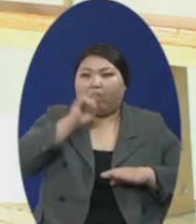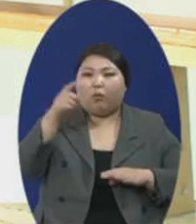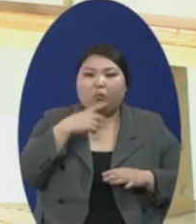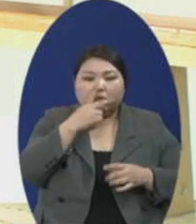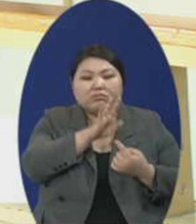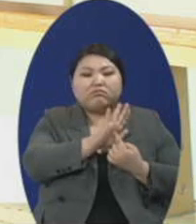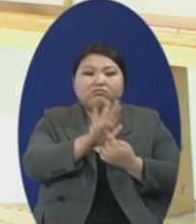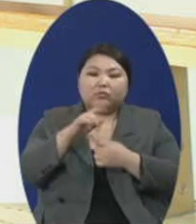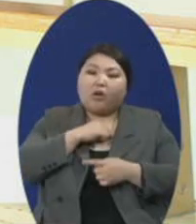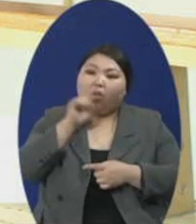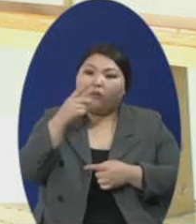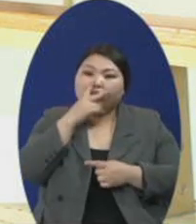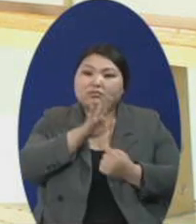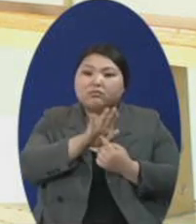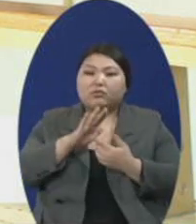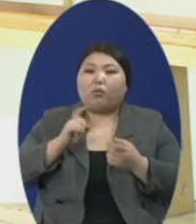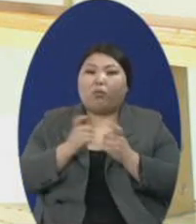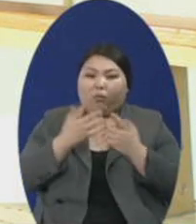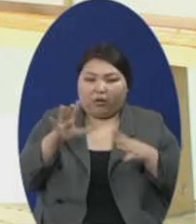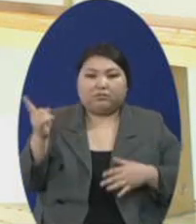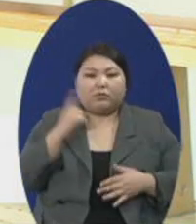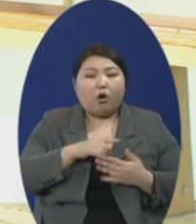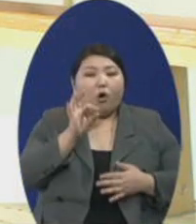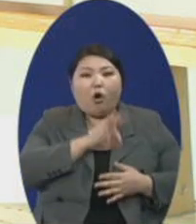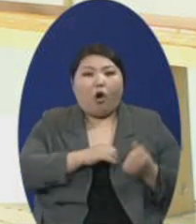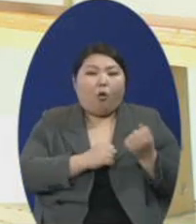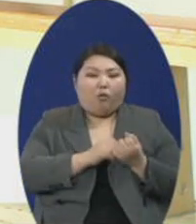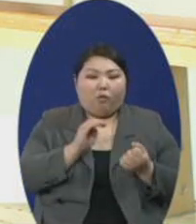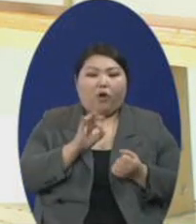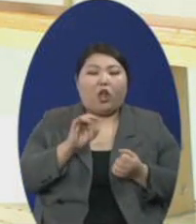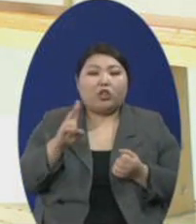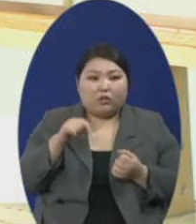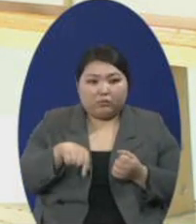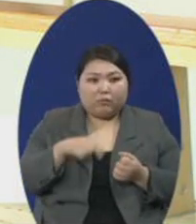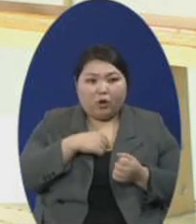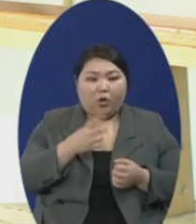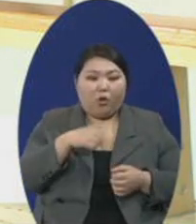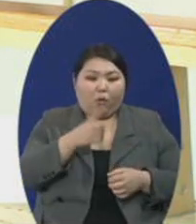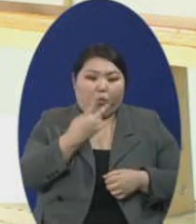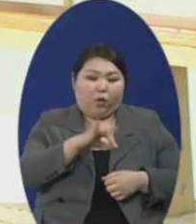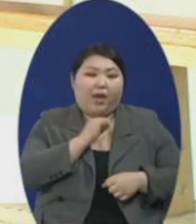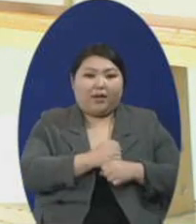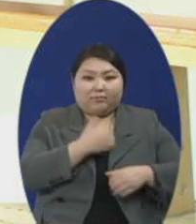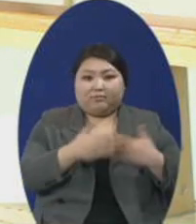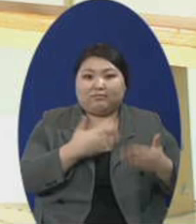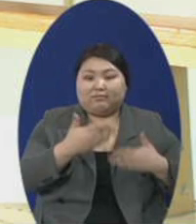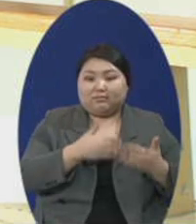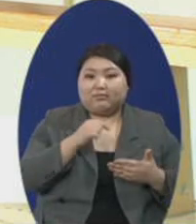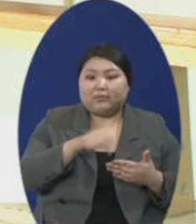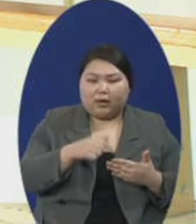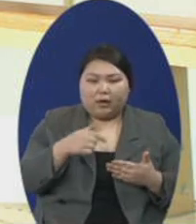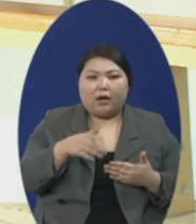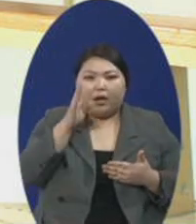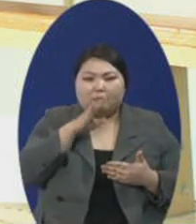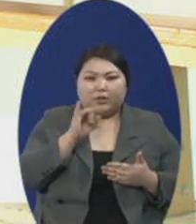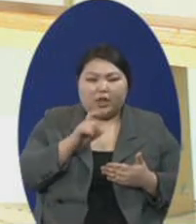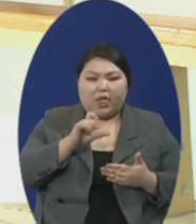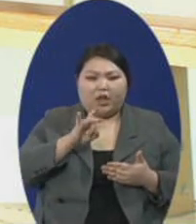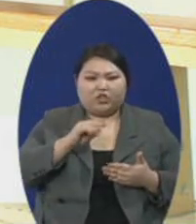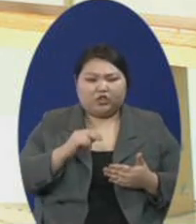Энэ чинь нөгөө юм хөрөнгө оруулагчдын форум тийм энэ үйл ажиллагаанд одоо нэгэн тийм